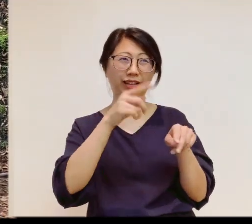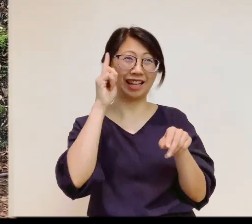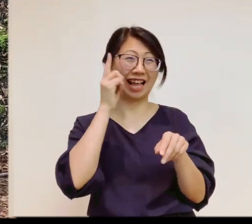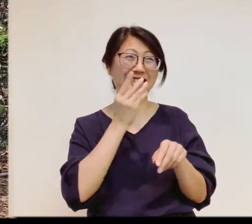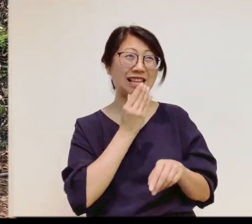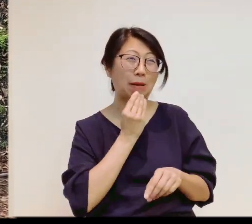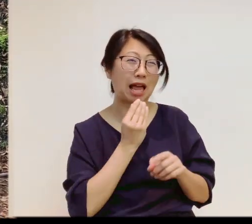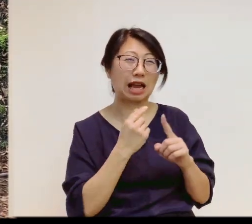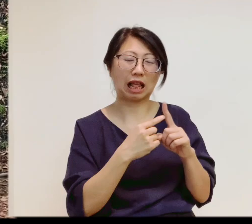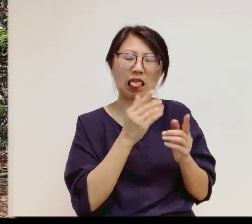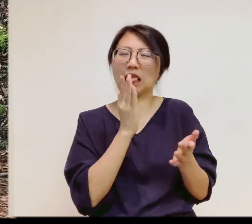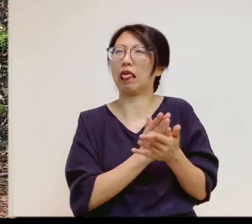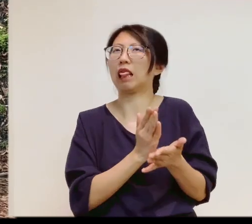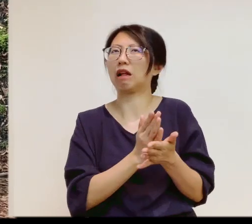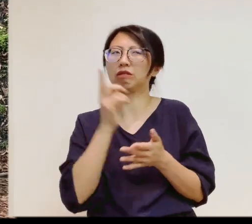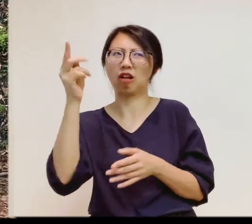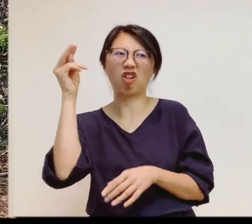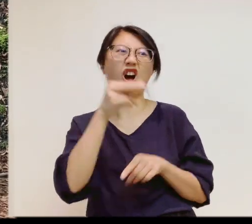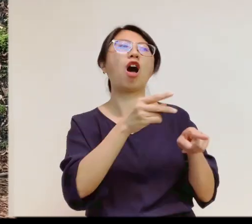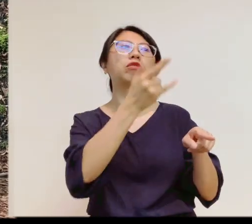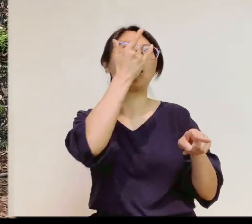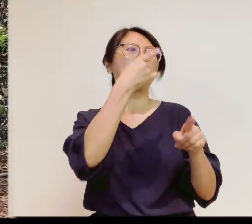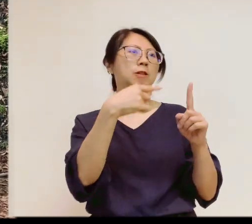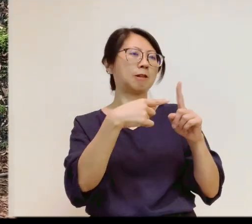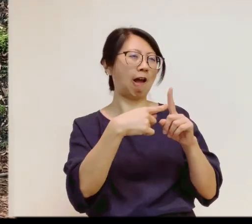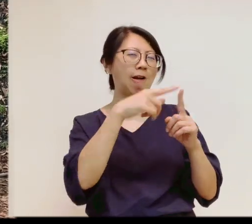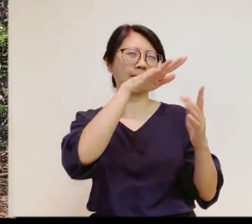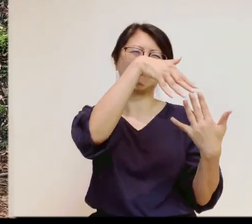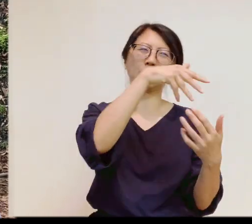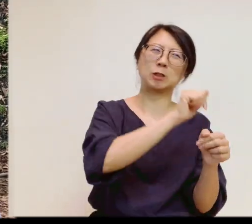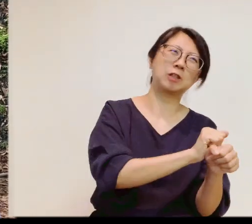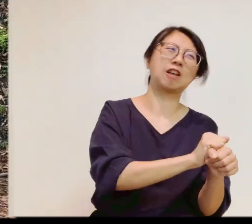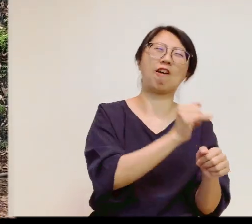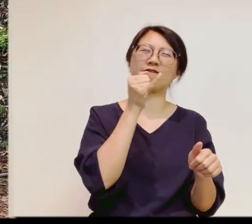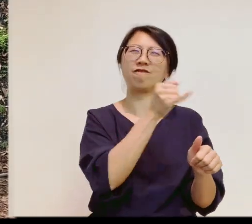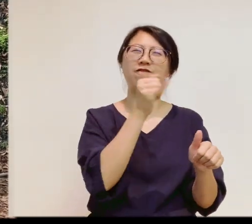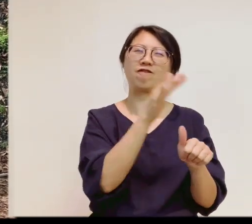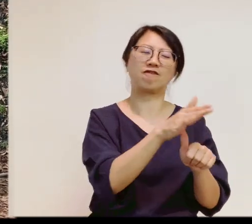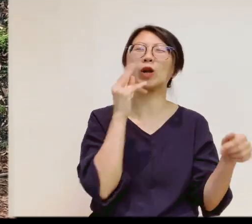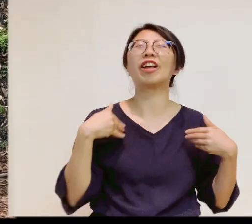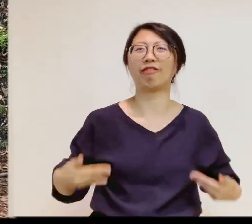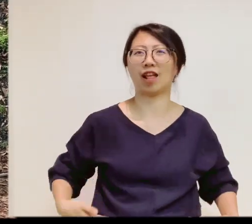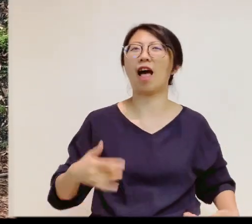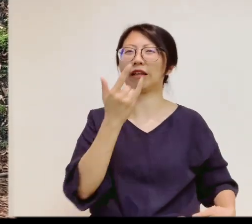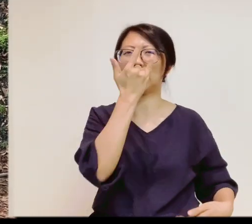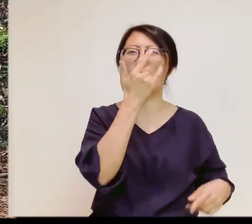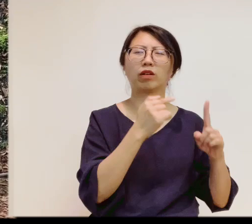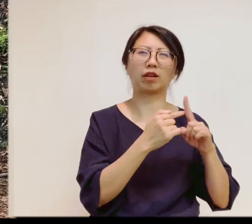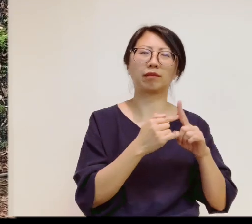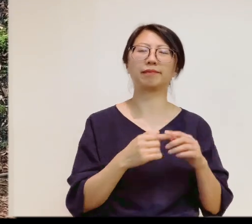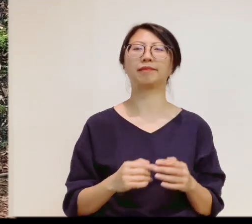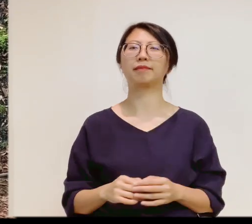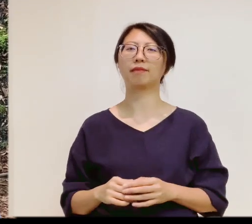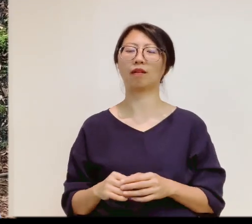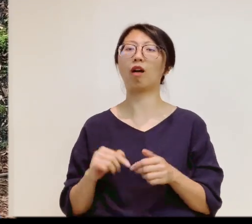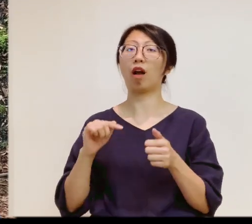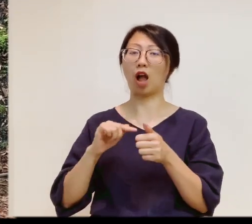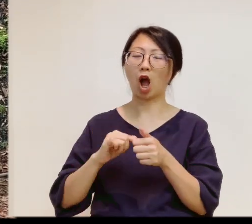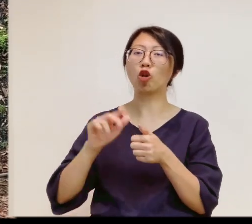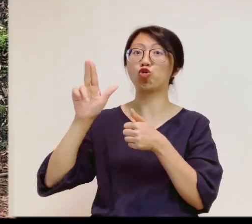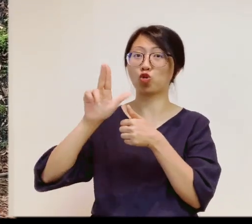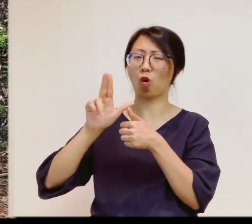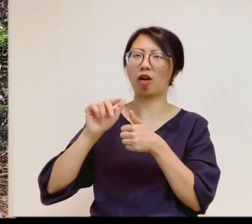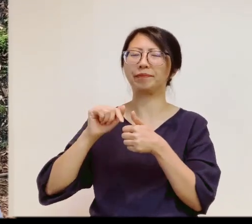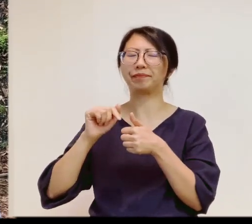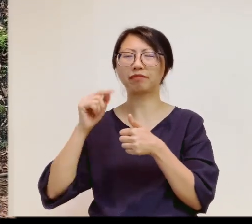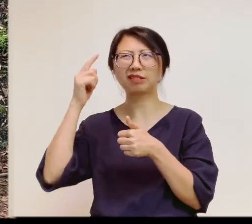太人啦，就当你德国人一样咧，系将佢咧系运喺某一啲即系俾德国人嘅集中营里边。咁所以佢话，从来